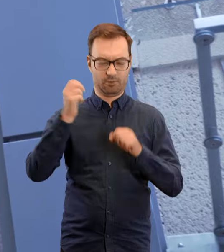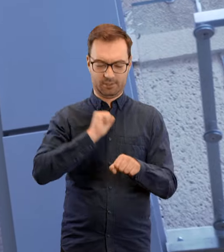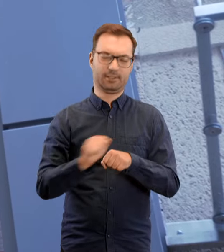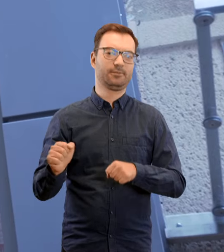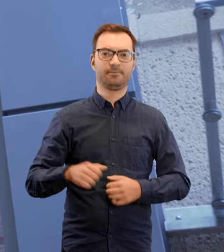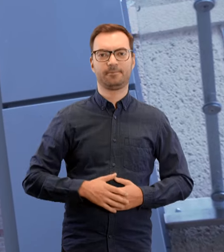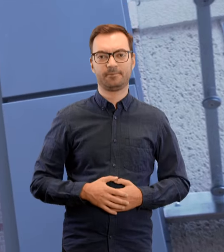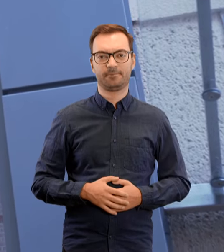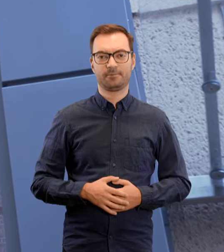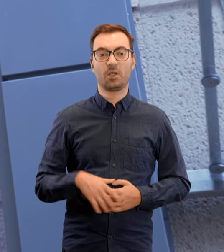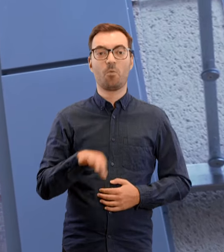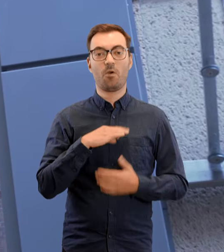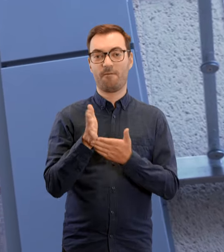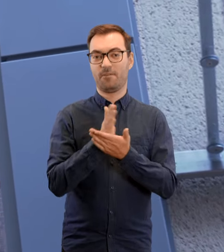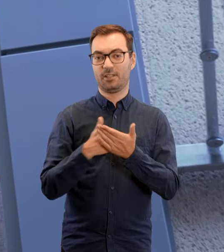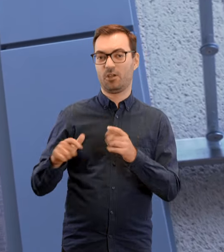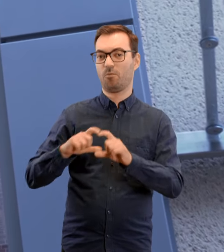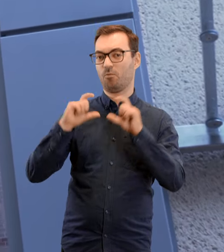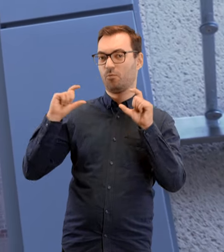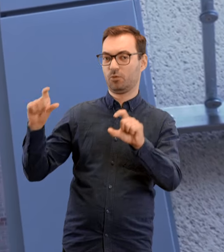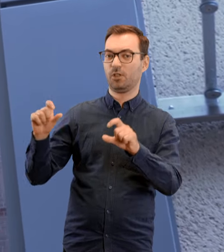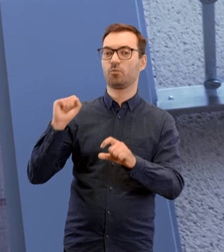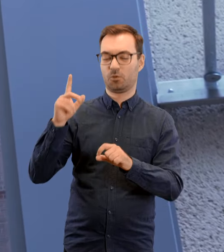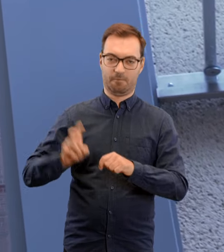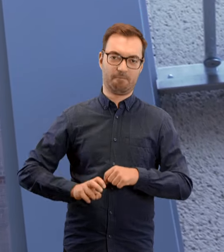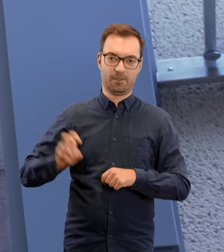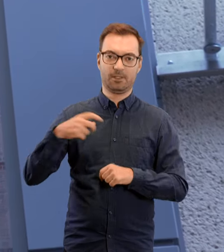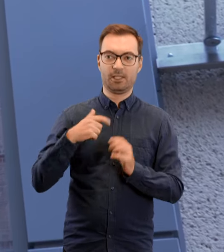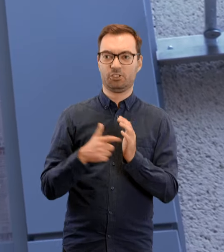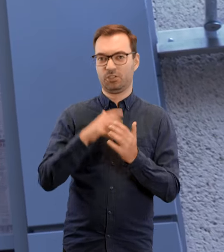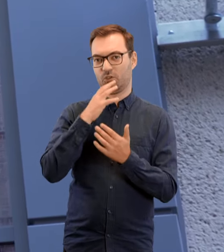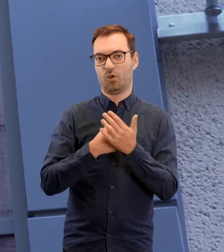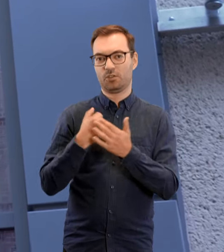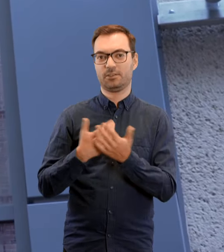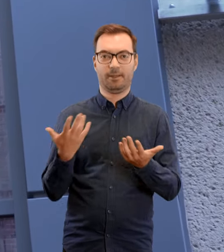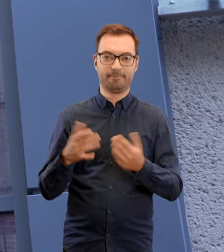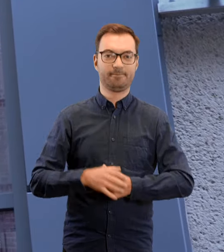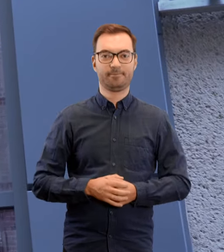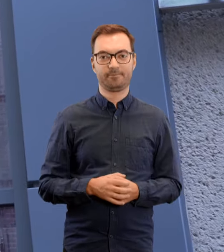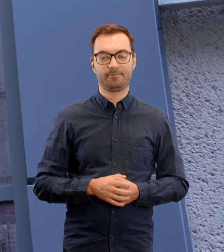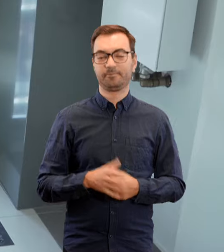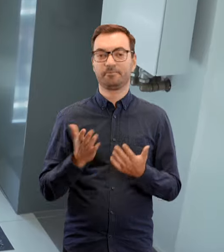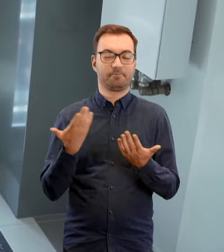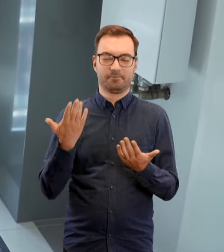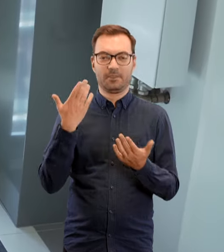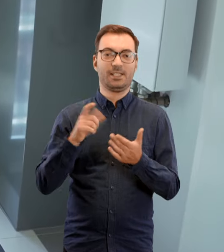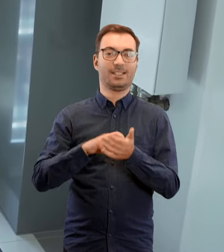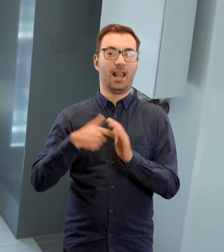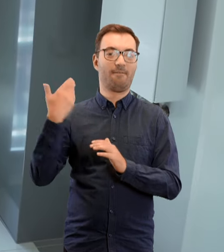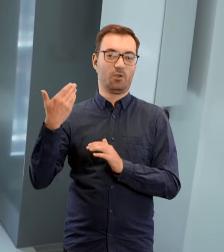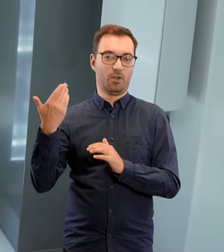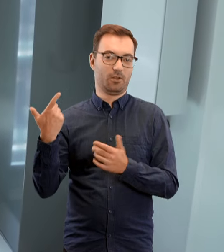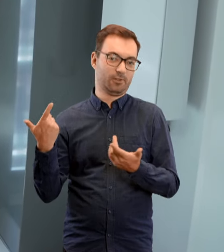prostu. W budynku mojego wydziału znajduje się mina, z której często korzystam, ze względu na przykład sale